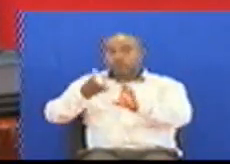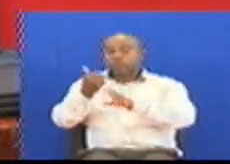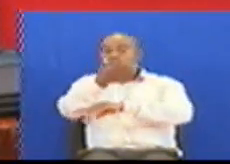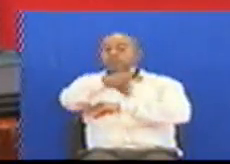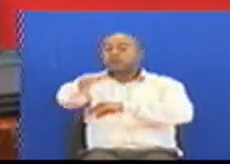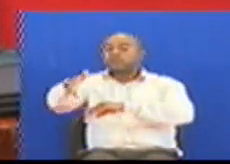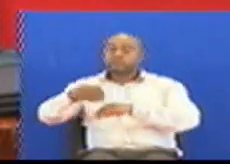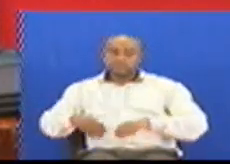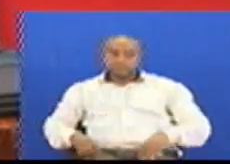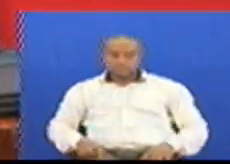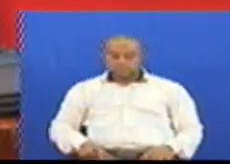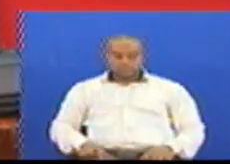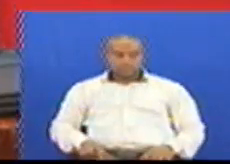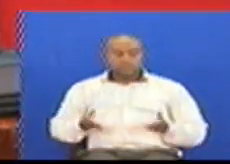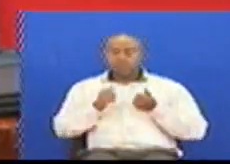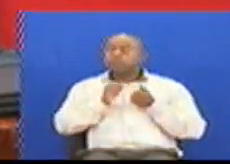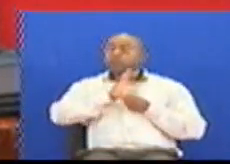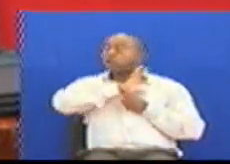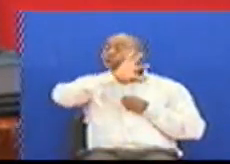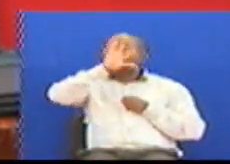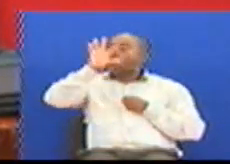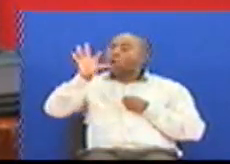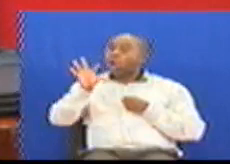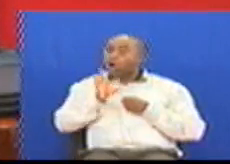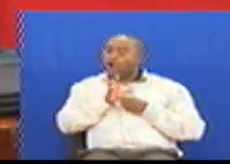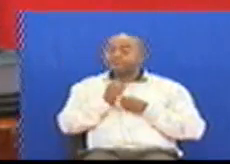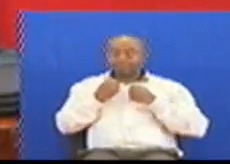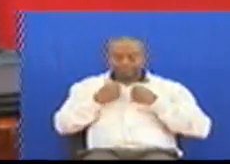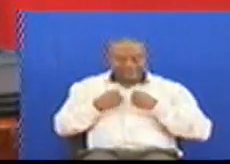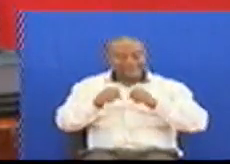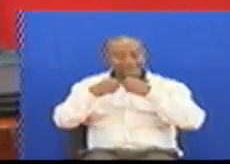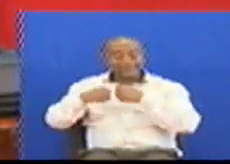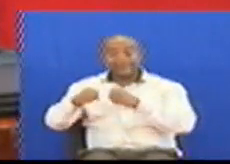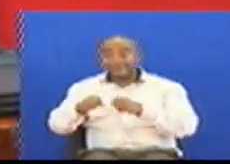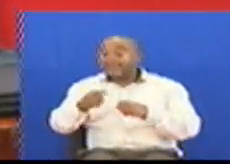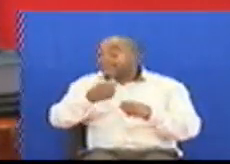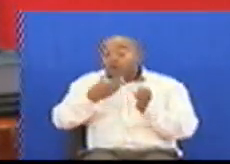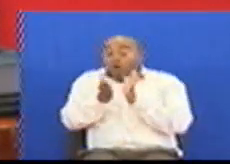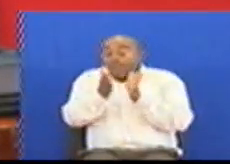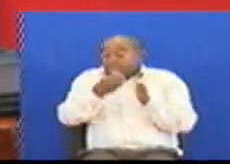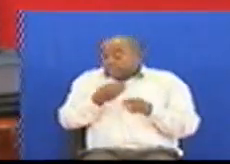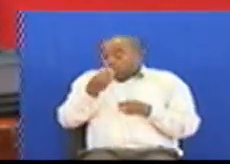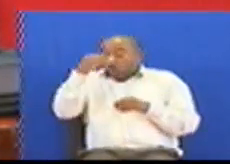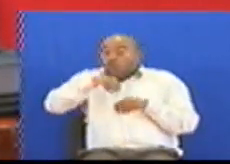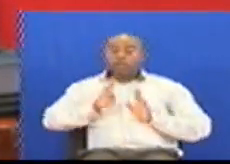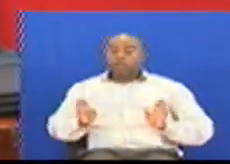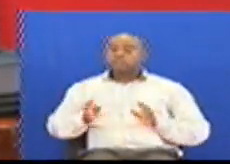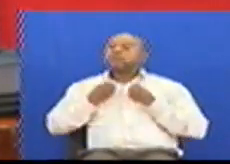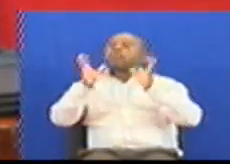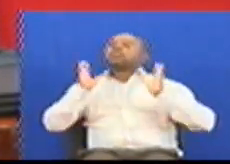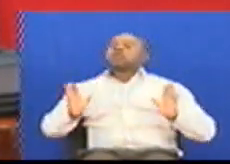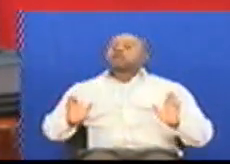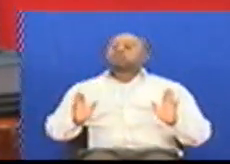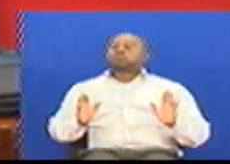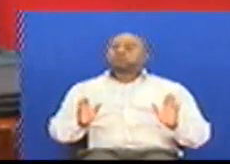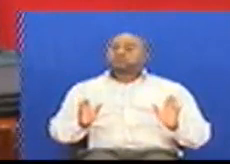yote ambayo umeyafanya na yale unayofanya kwa taifa zima, sisi wa Ngeng'ombe usije kuomba kura. Sisi kura tumeshampa rais wetu.